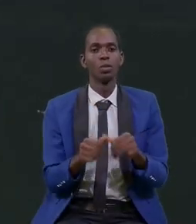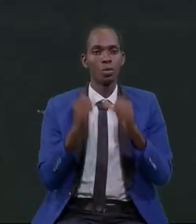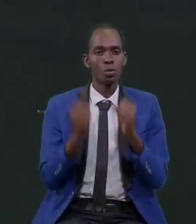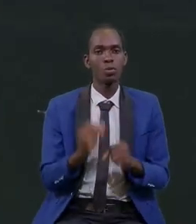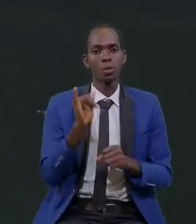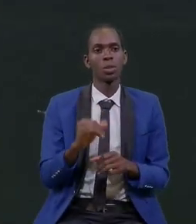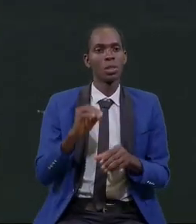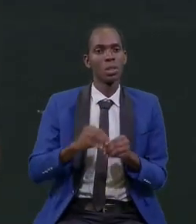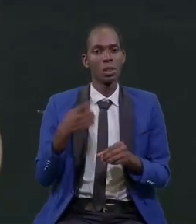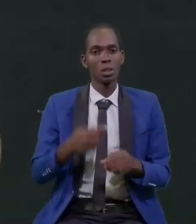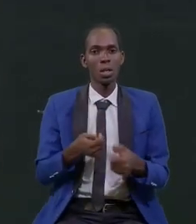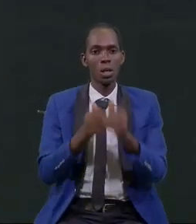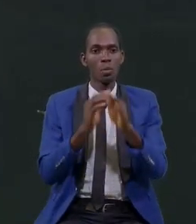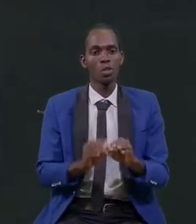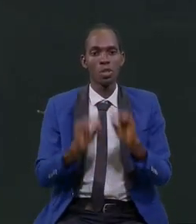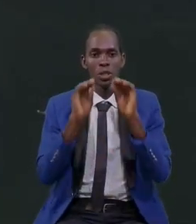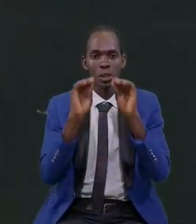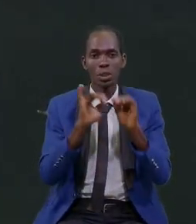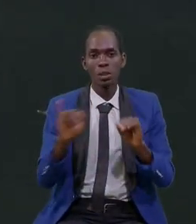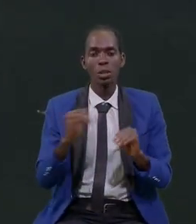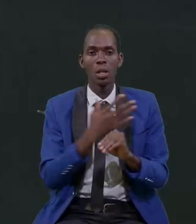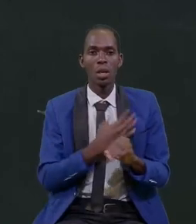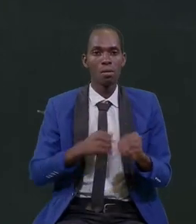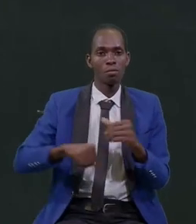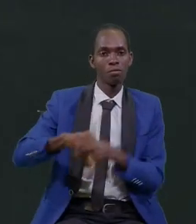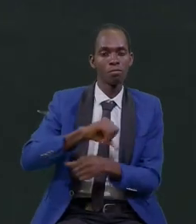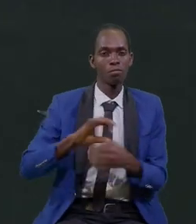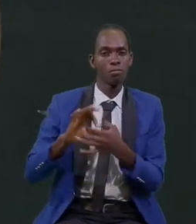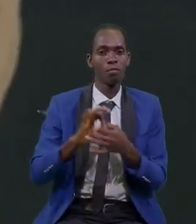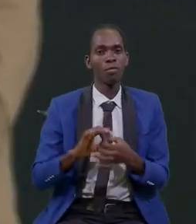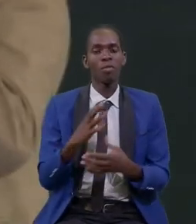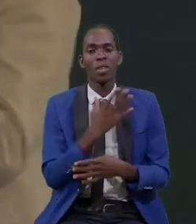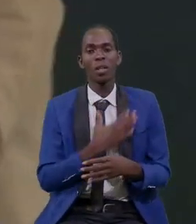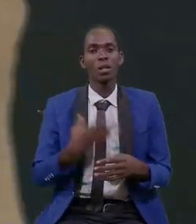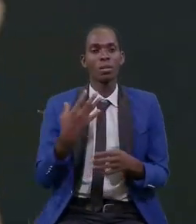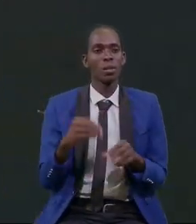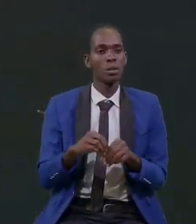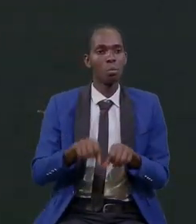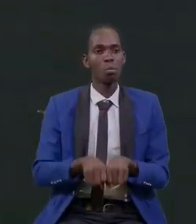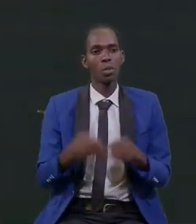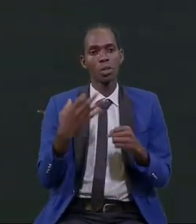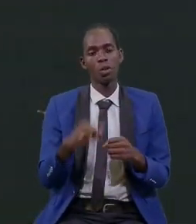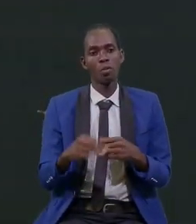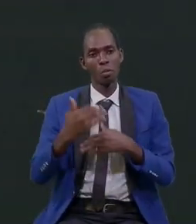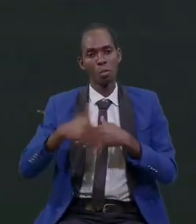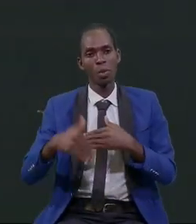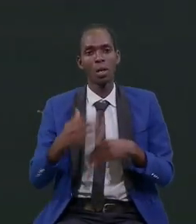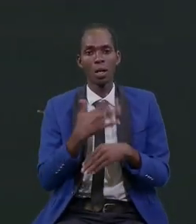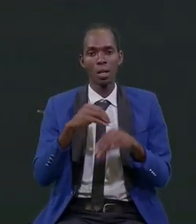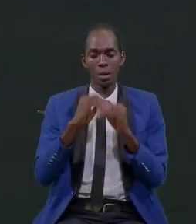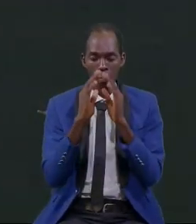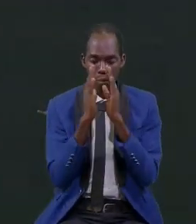Dans la doctrine des apôtres et dans la communion, dans la fraction du pain. Troisième élément